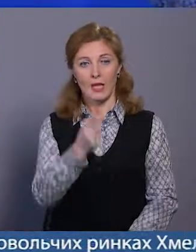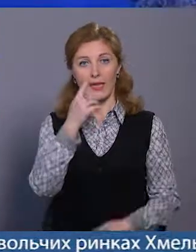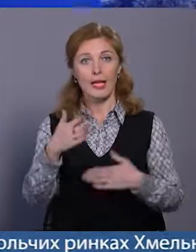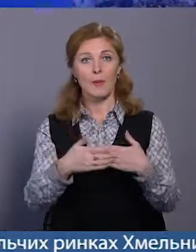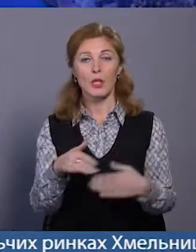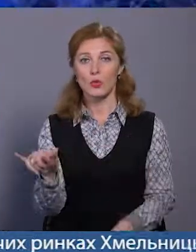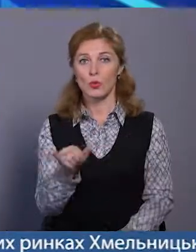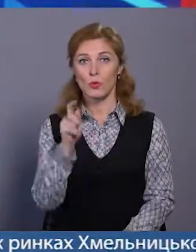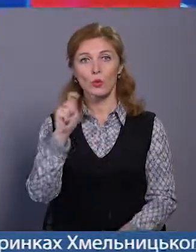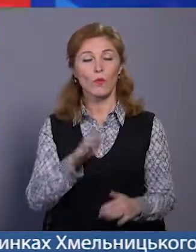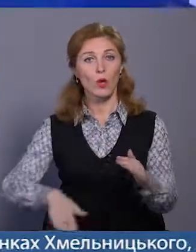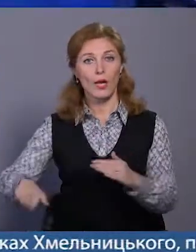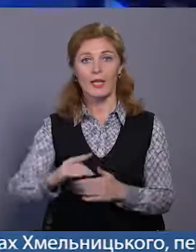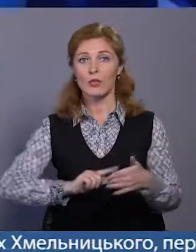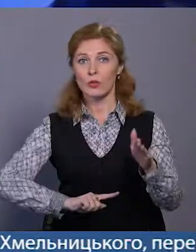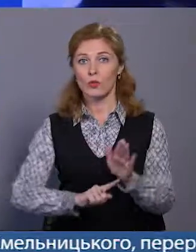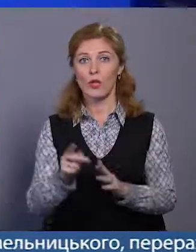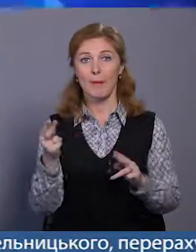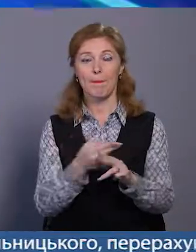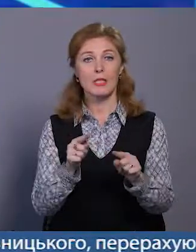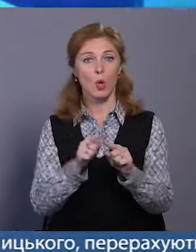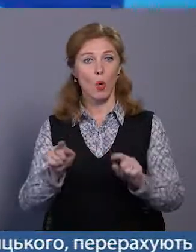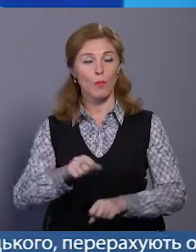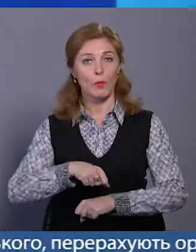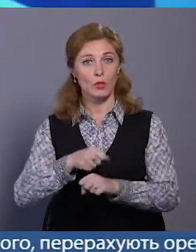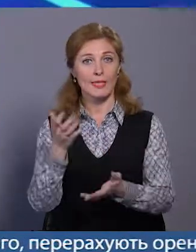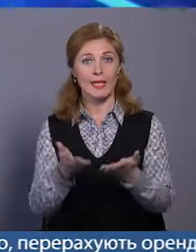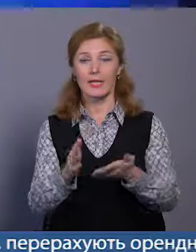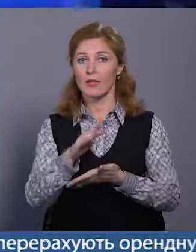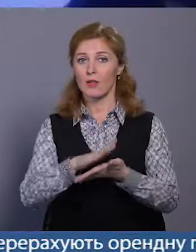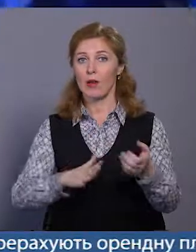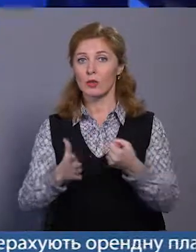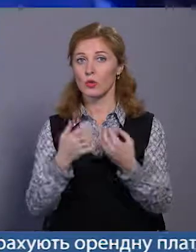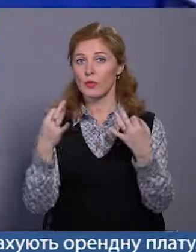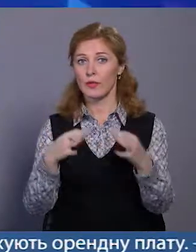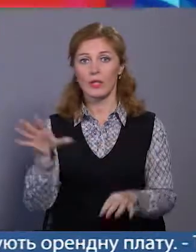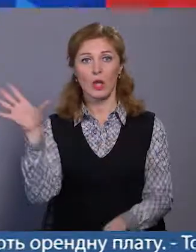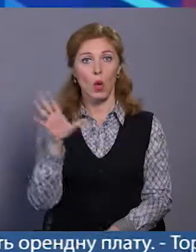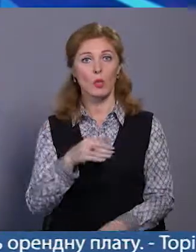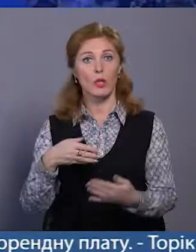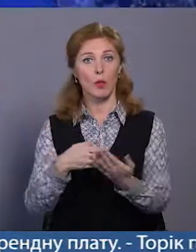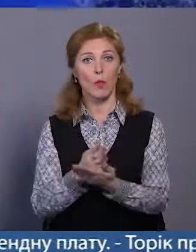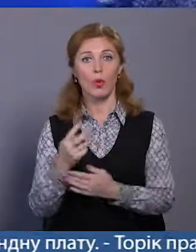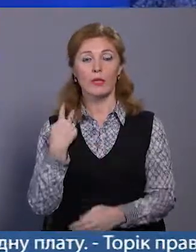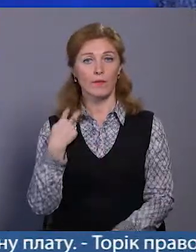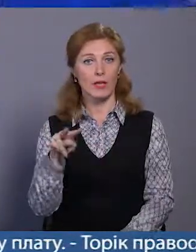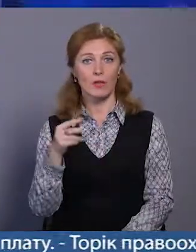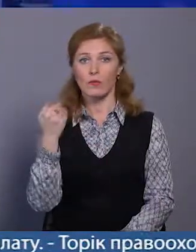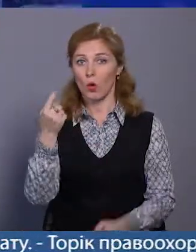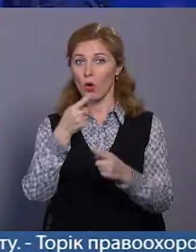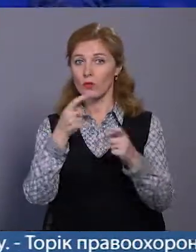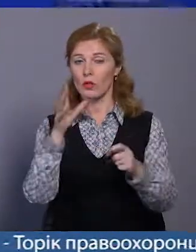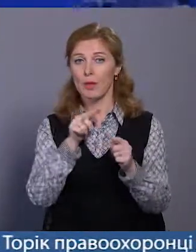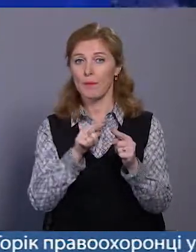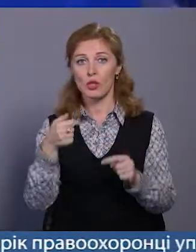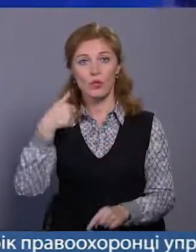Найближчої суботи в Україні розпочнеться безстроковий протест, який триватиме до звільнення усіх політв'язнів. Його анонсували під